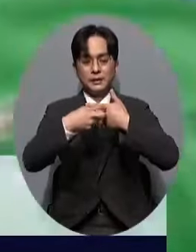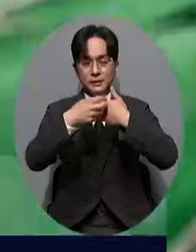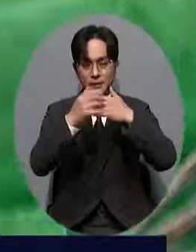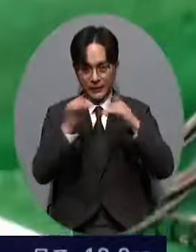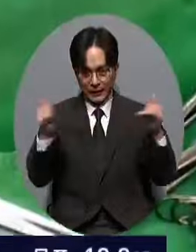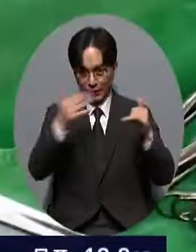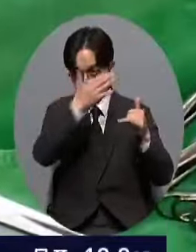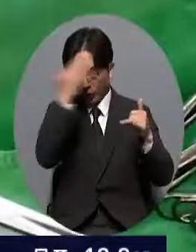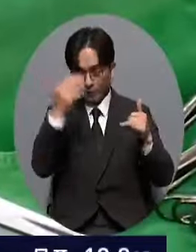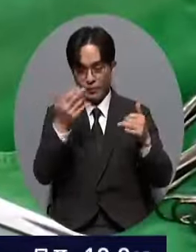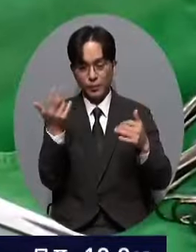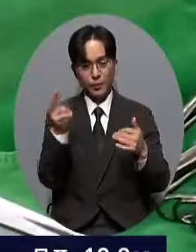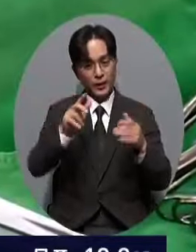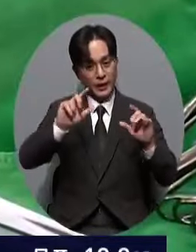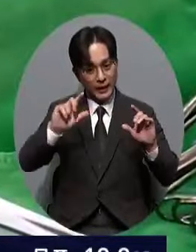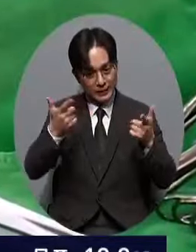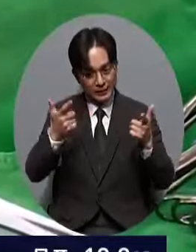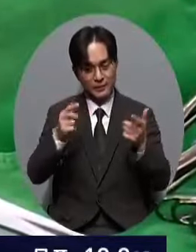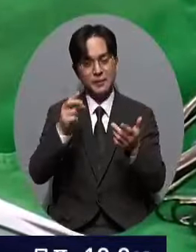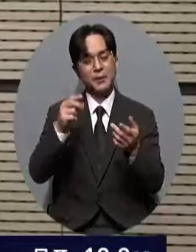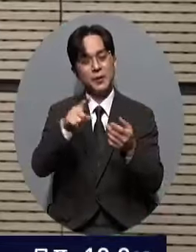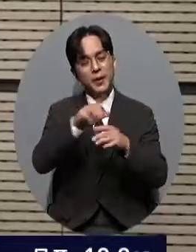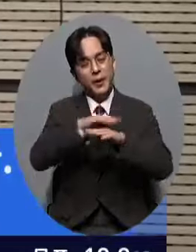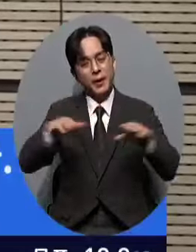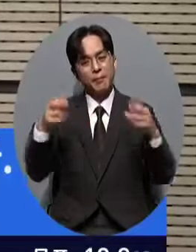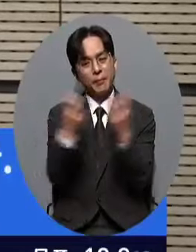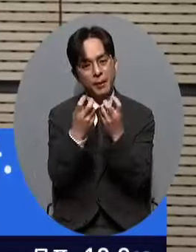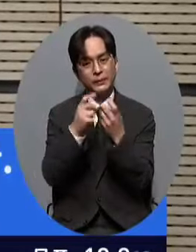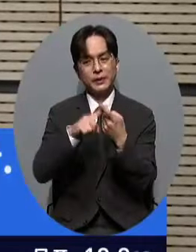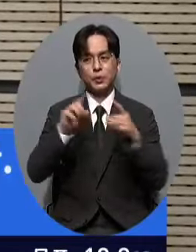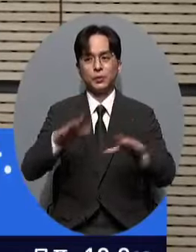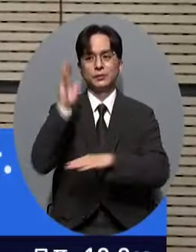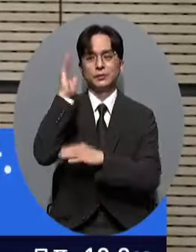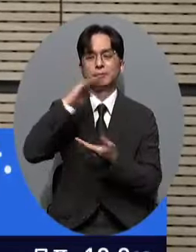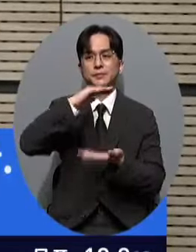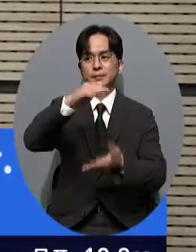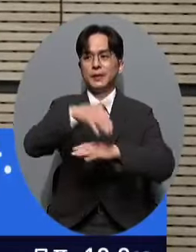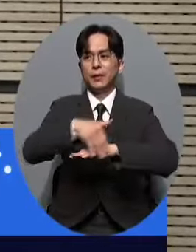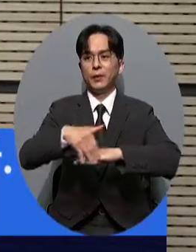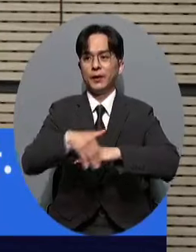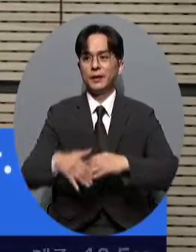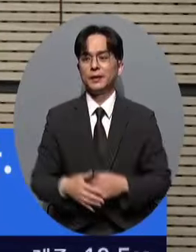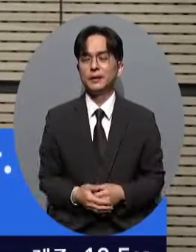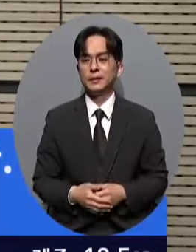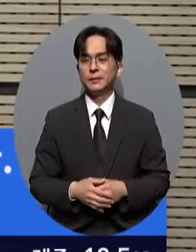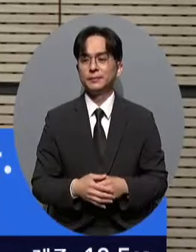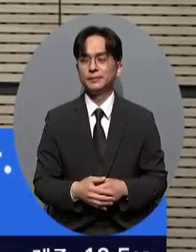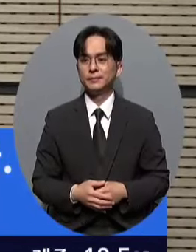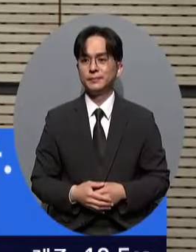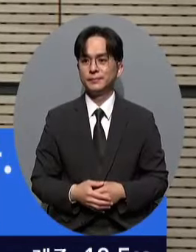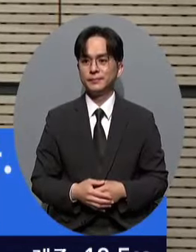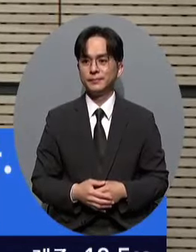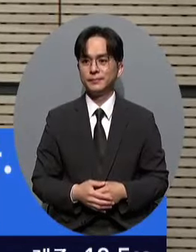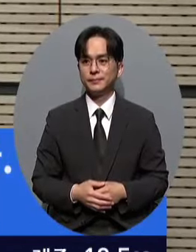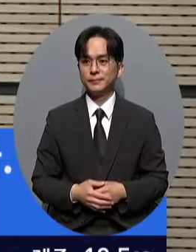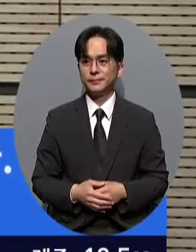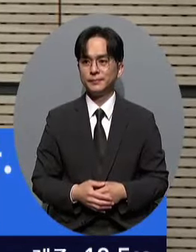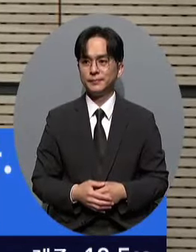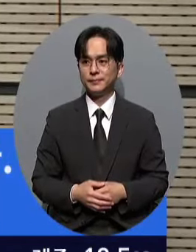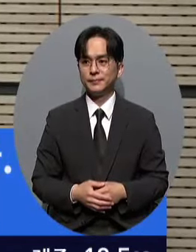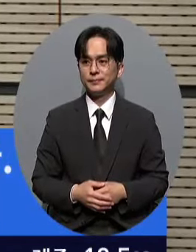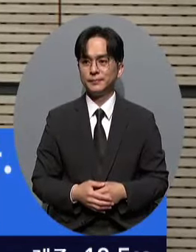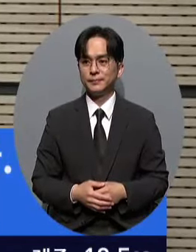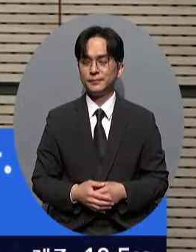전략을 발표할 것으로 보입니다. 사직서 수리 검토와 관련해서는 현재 정부